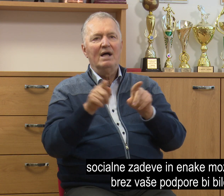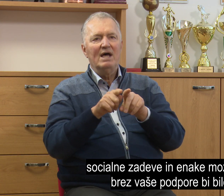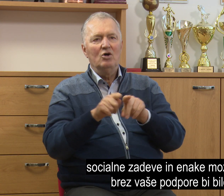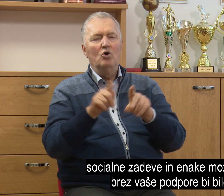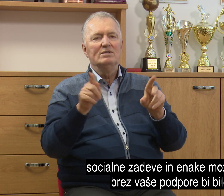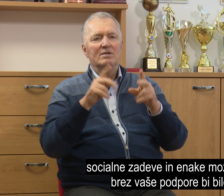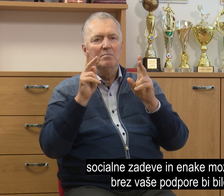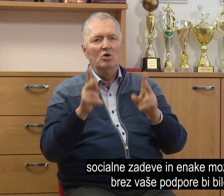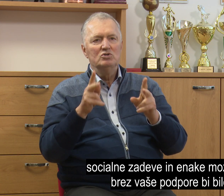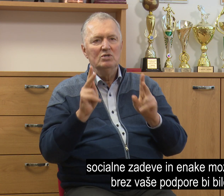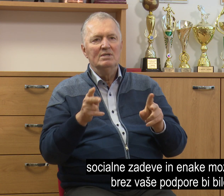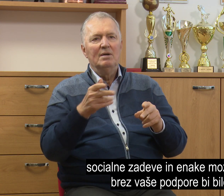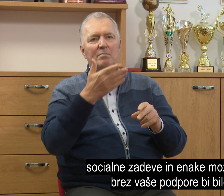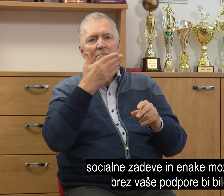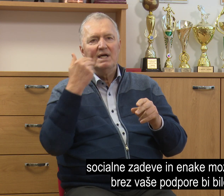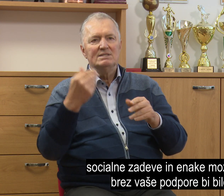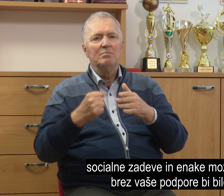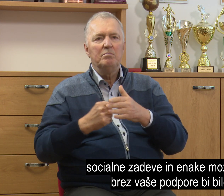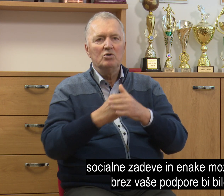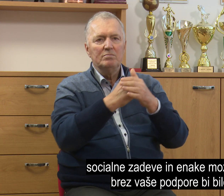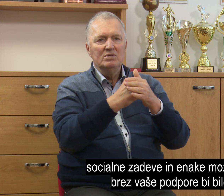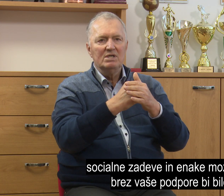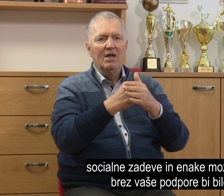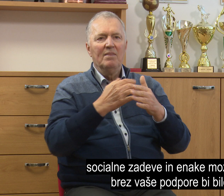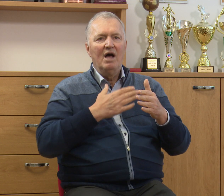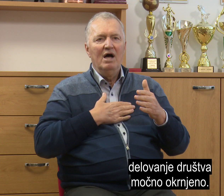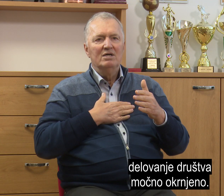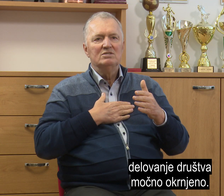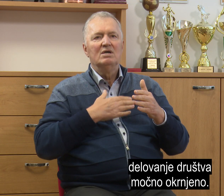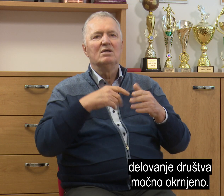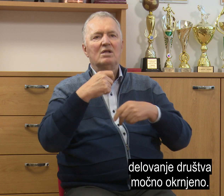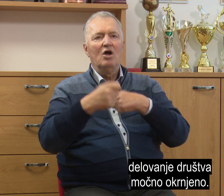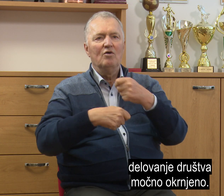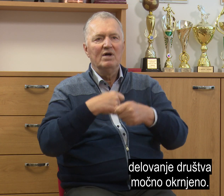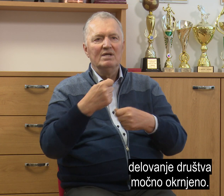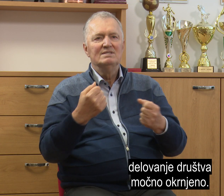vaše podpore bi bilo delovanje društva močno okrnjeno.